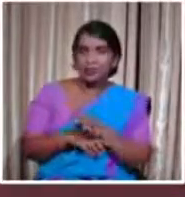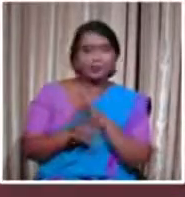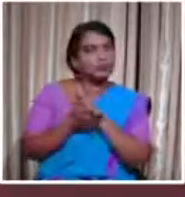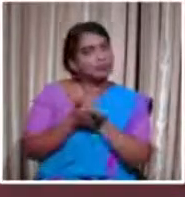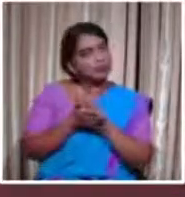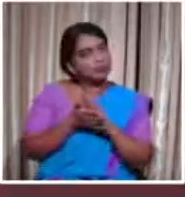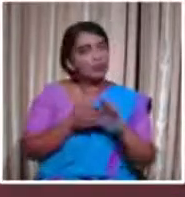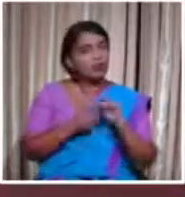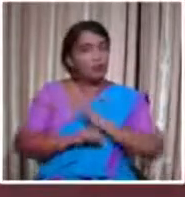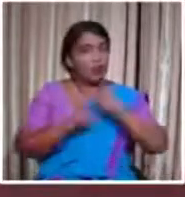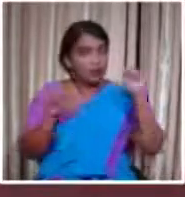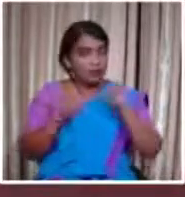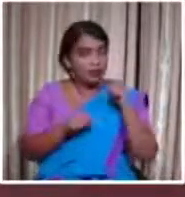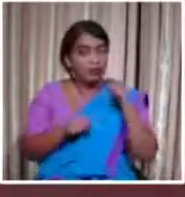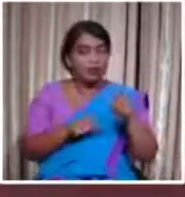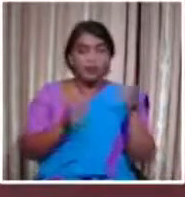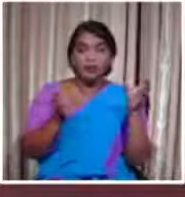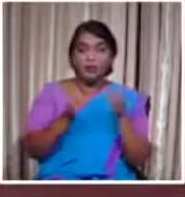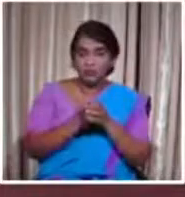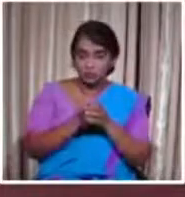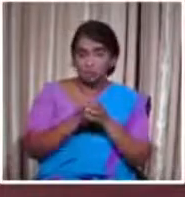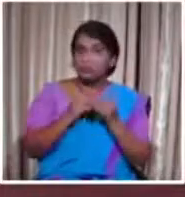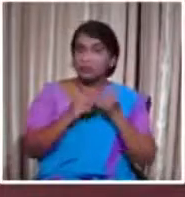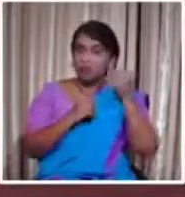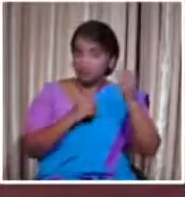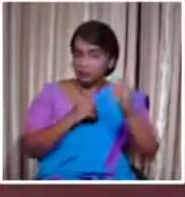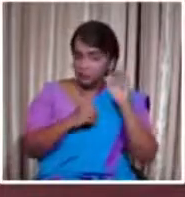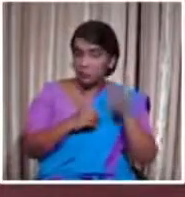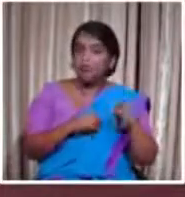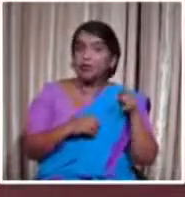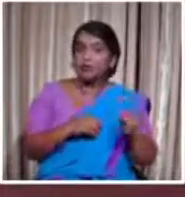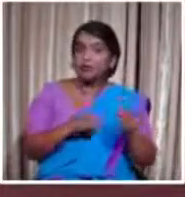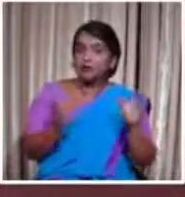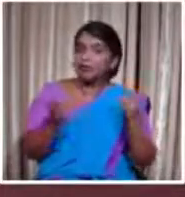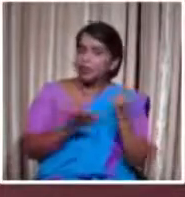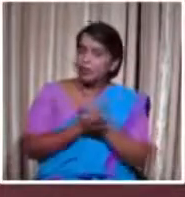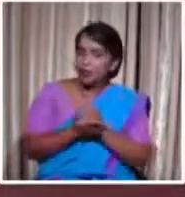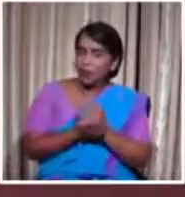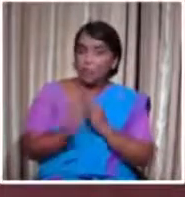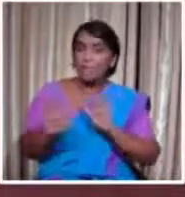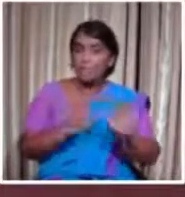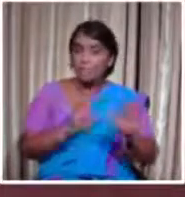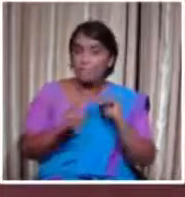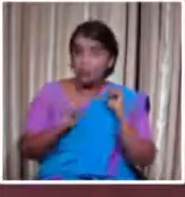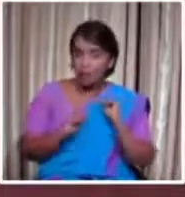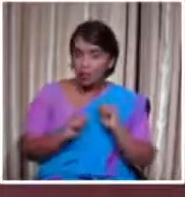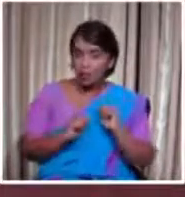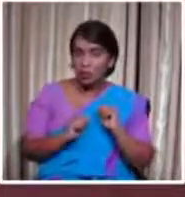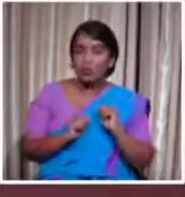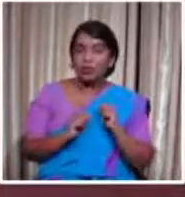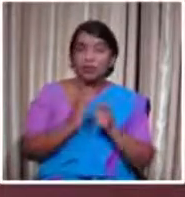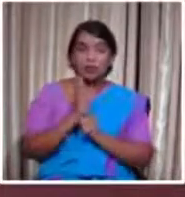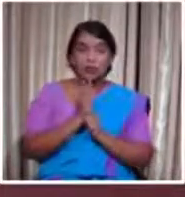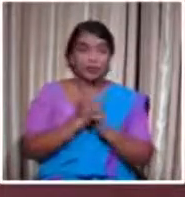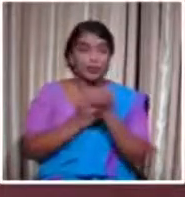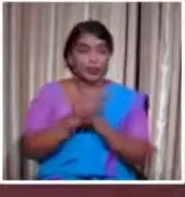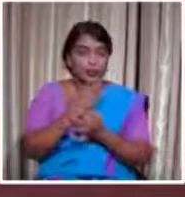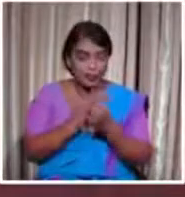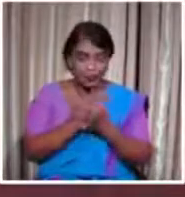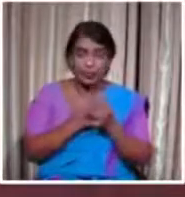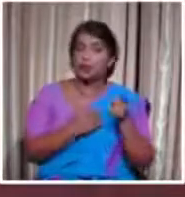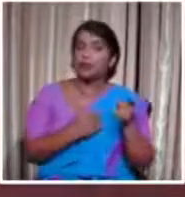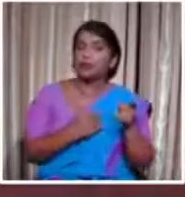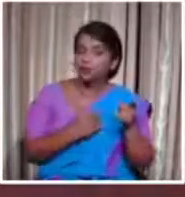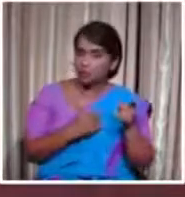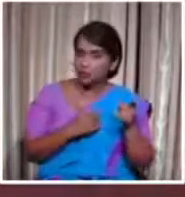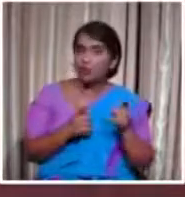සාමකාමී අරගලු කරුවන් කියන කාණ්ඩායම ඉදිරියට දාගෙන මේකේ සම්පූර්ණ මෙහෙම මෙව්වේ පාටාලයේ කුඩුකාරයෝ කතරගම